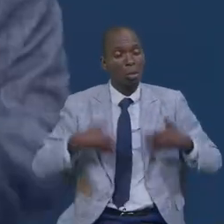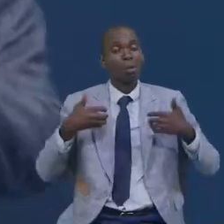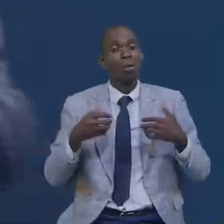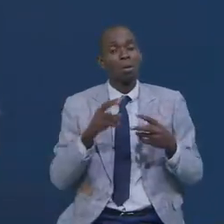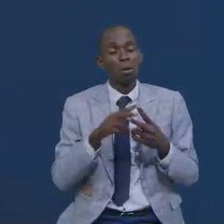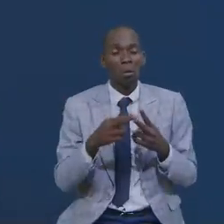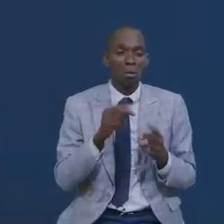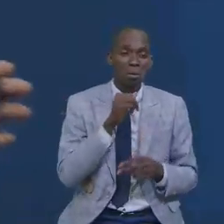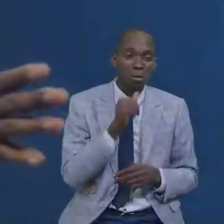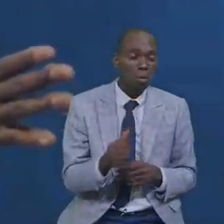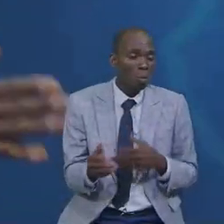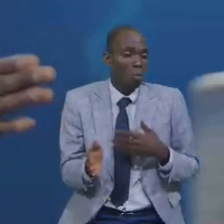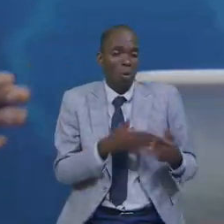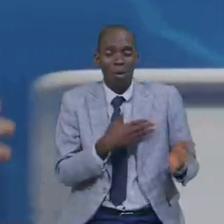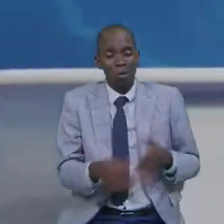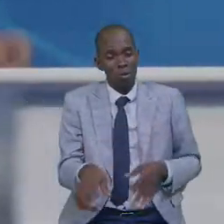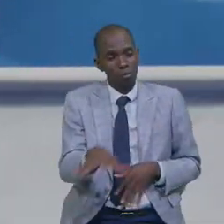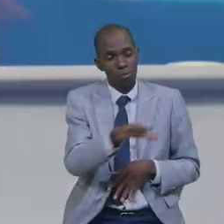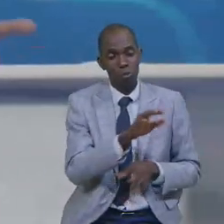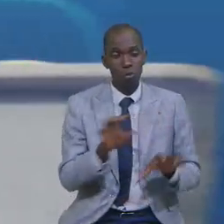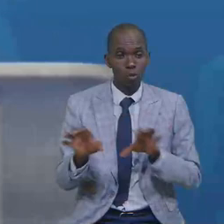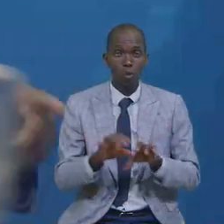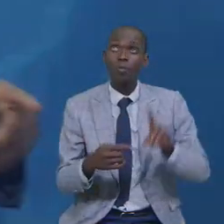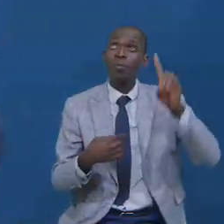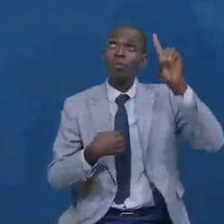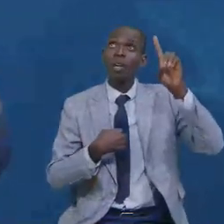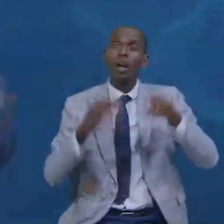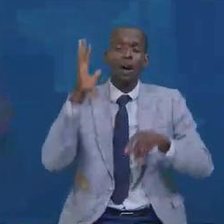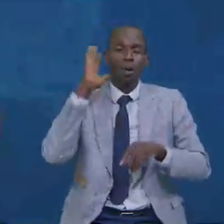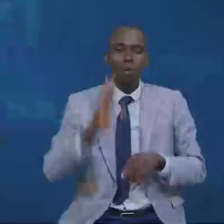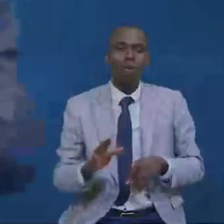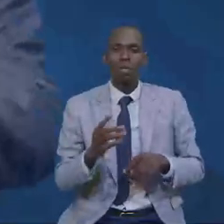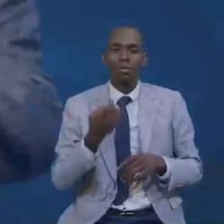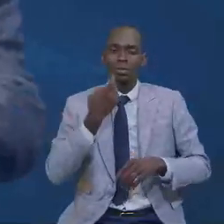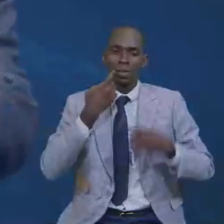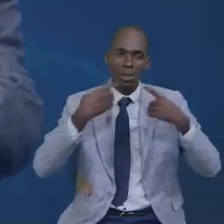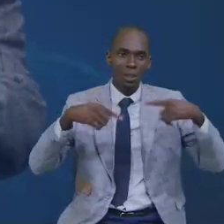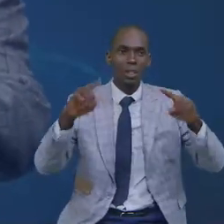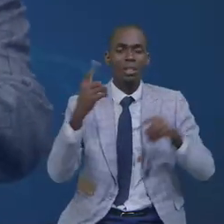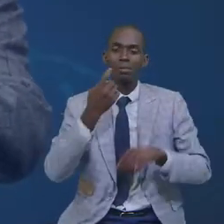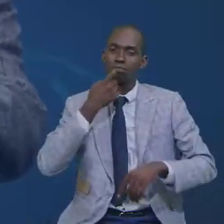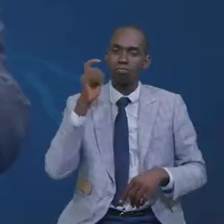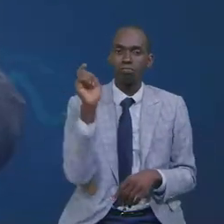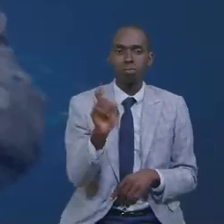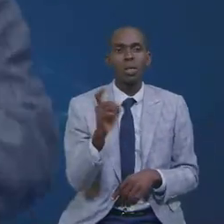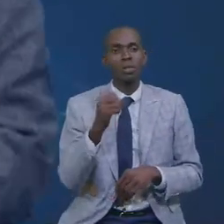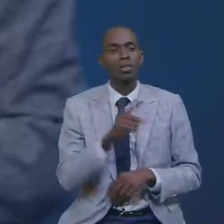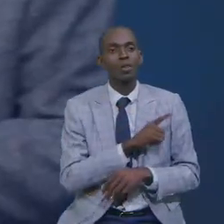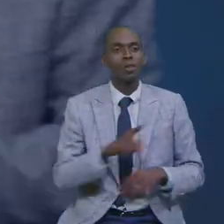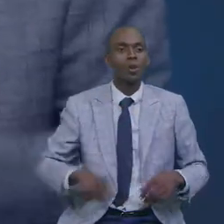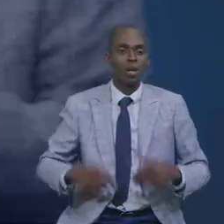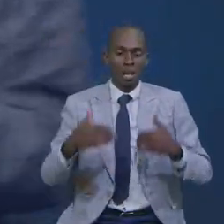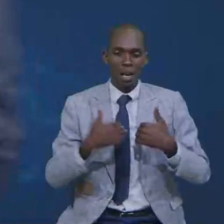où vous êtes en furie quelque chose que vous faites je publierai le décret somme de 7